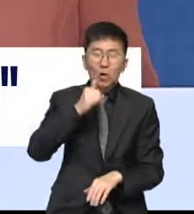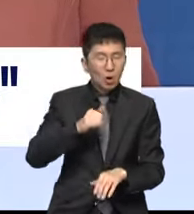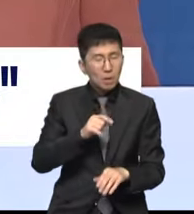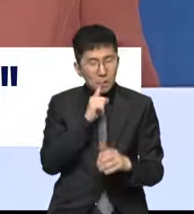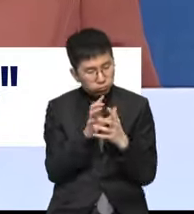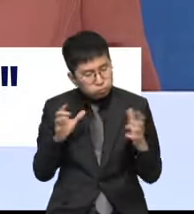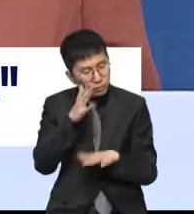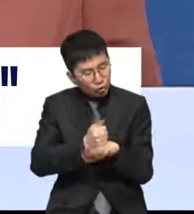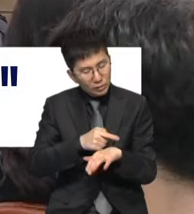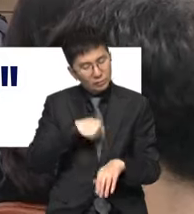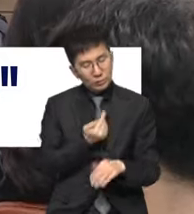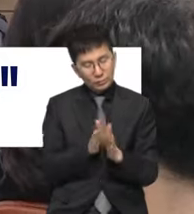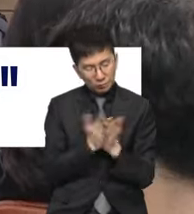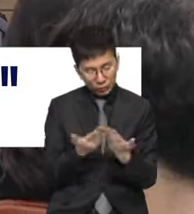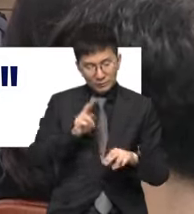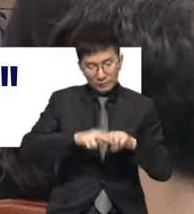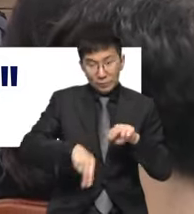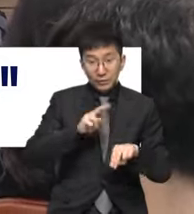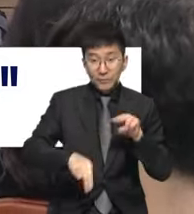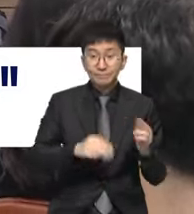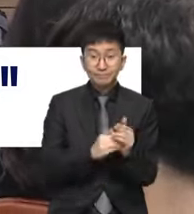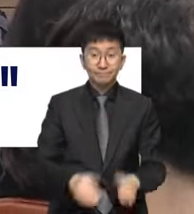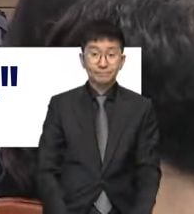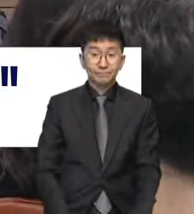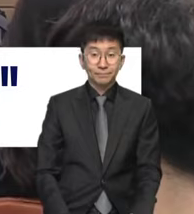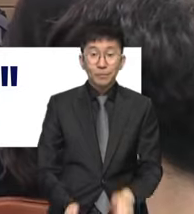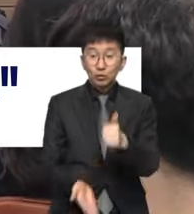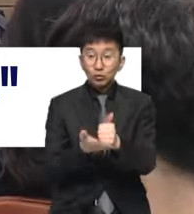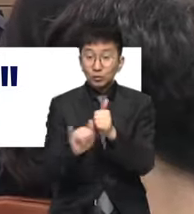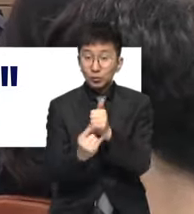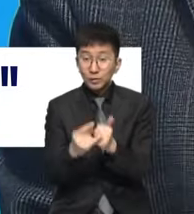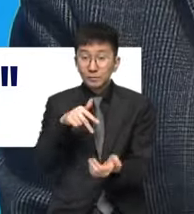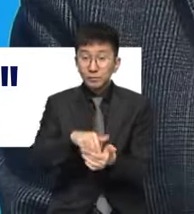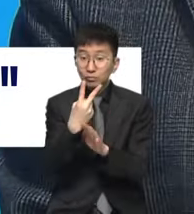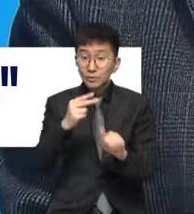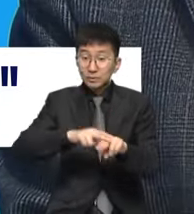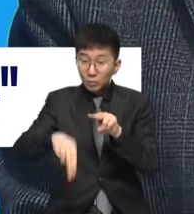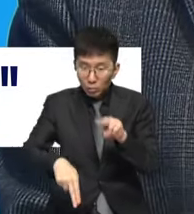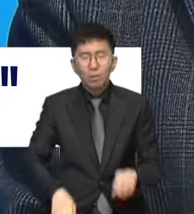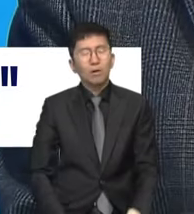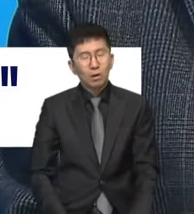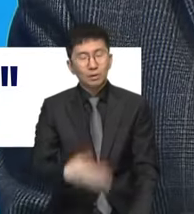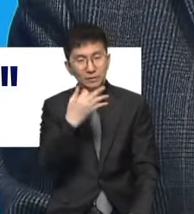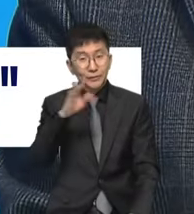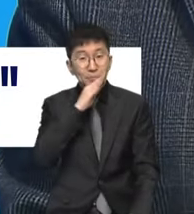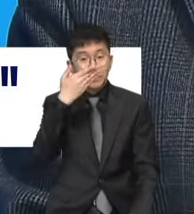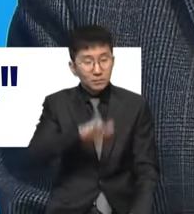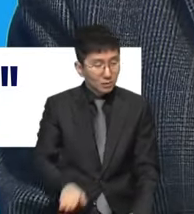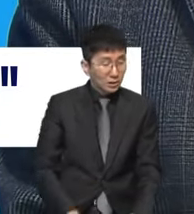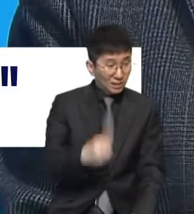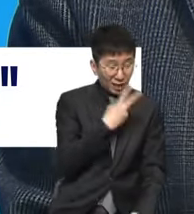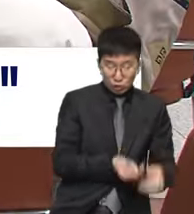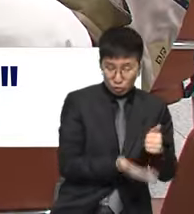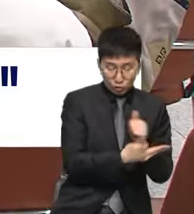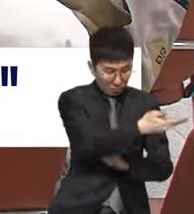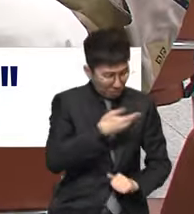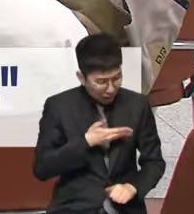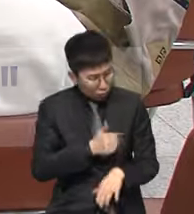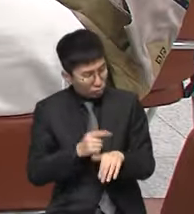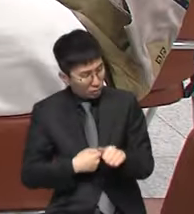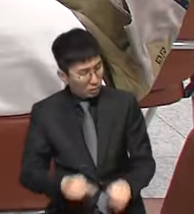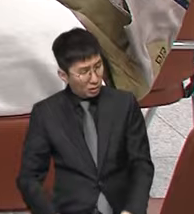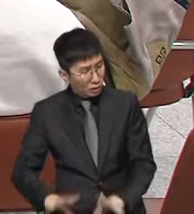추천한 국민후보 추천심사위는 선택을 존중한다면서도 후보 재추천을 요구한 민주당을 향해 여당의 종북몰이에